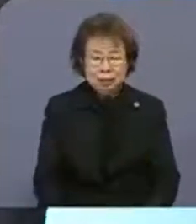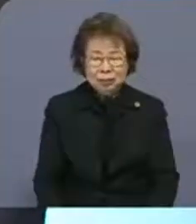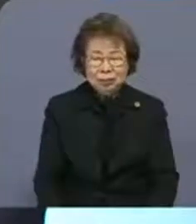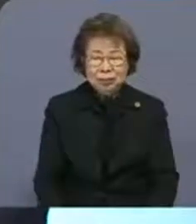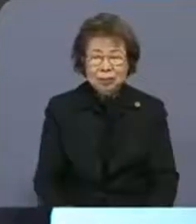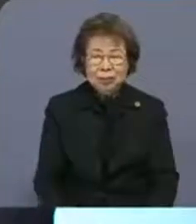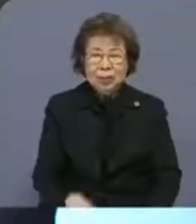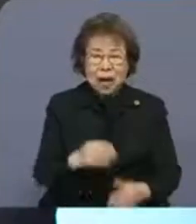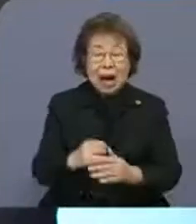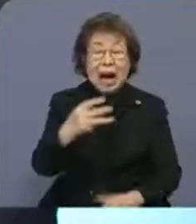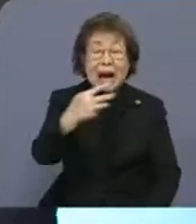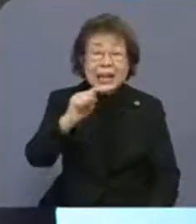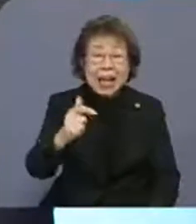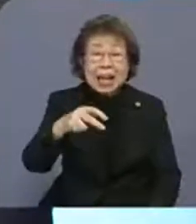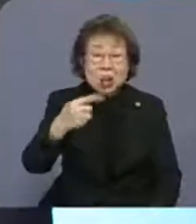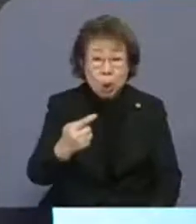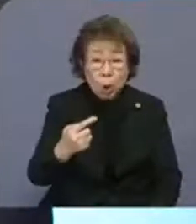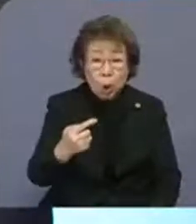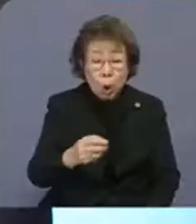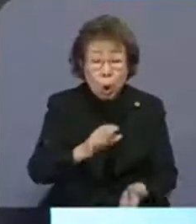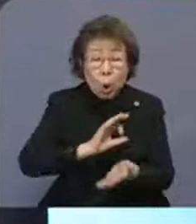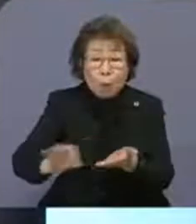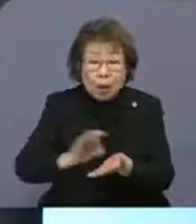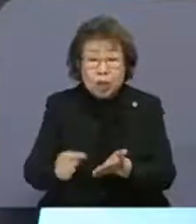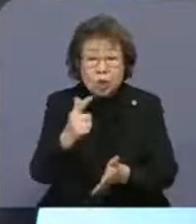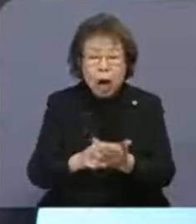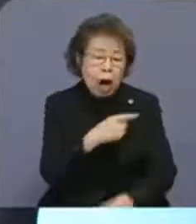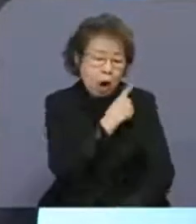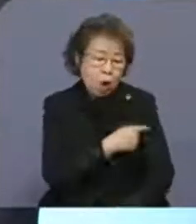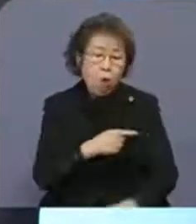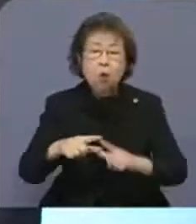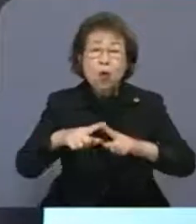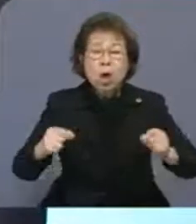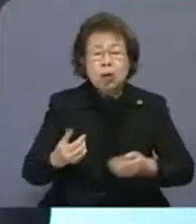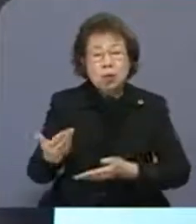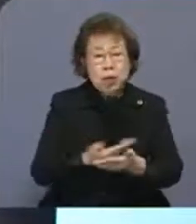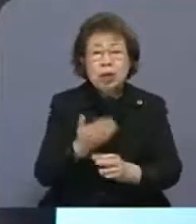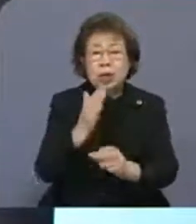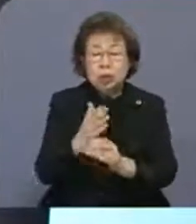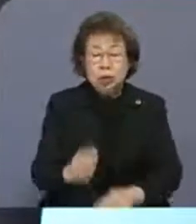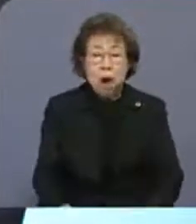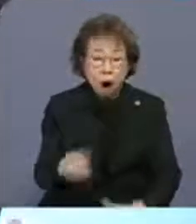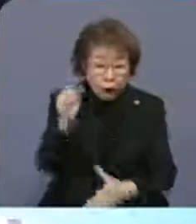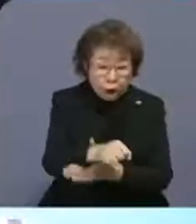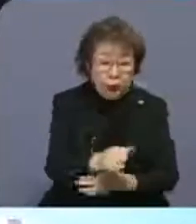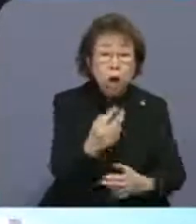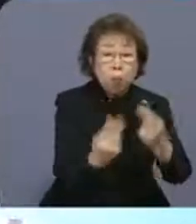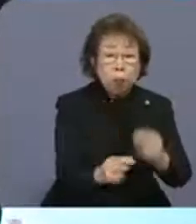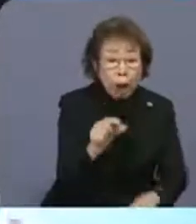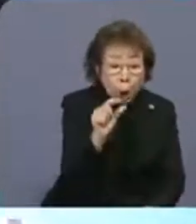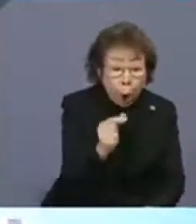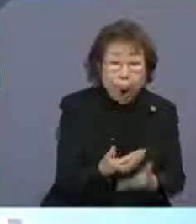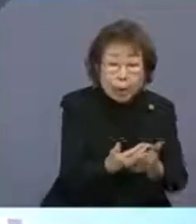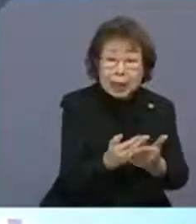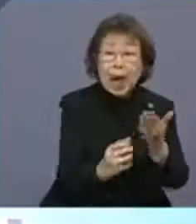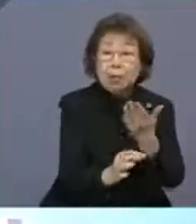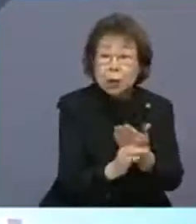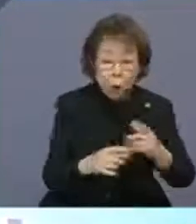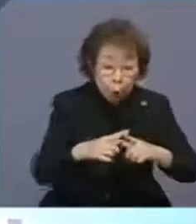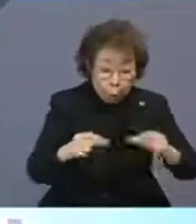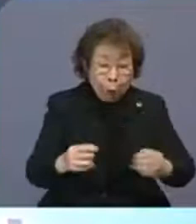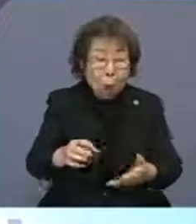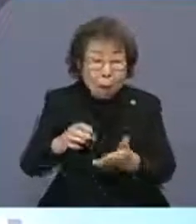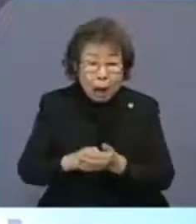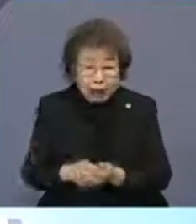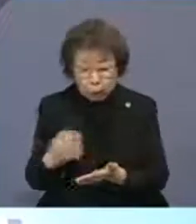대표적인게 탄소배출권 거래제도 입니다 이 정부가 일 당한 허용량 보다 적게 배출한 탄소를 팔아